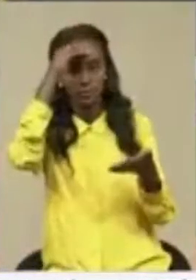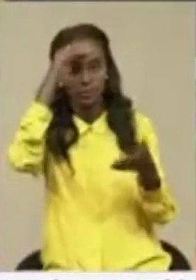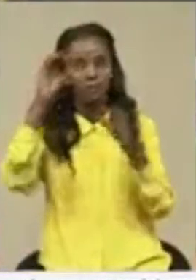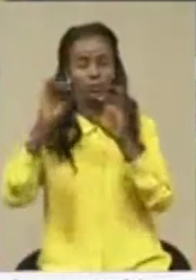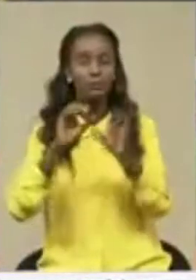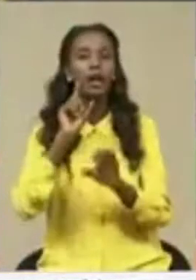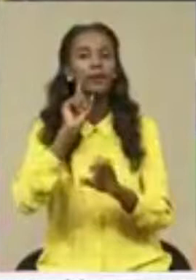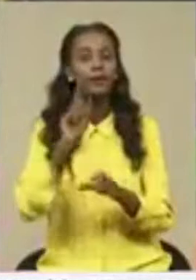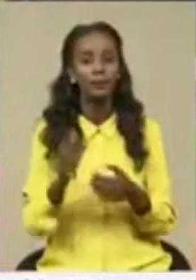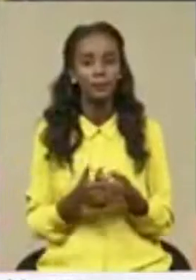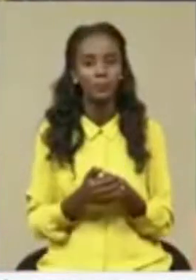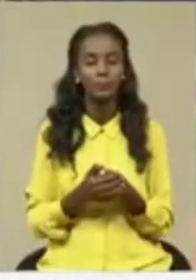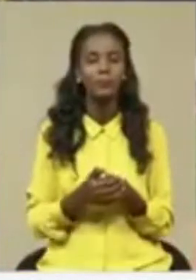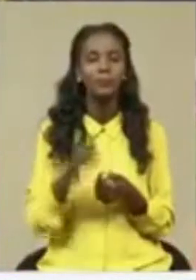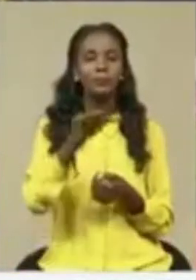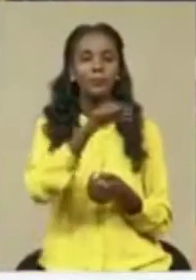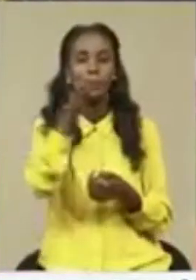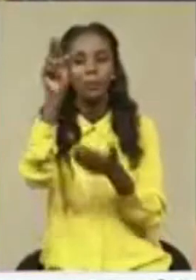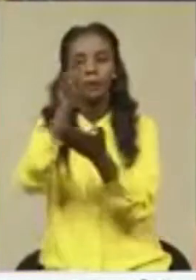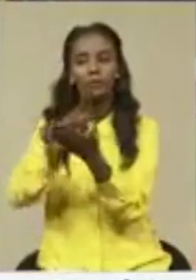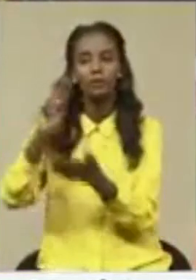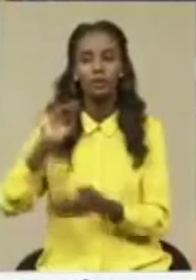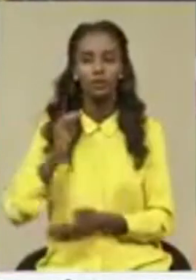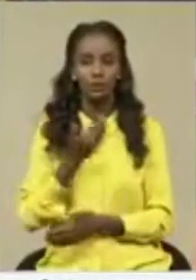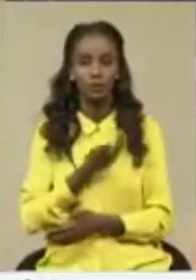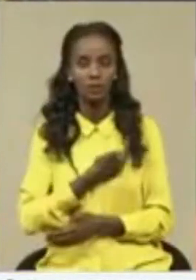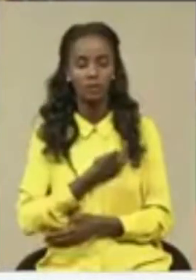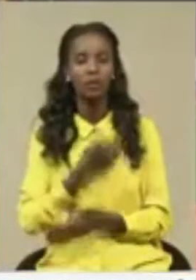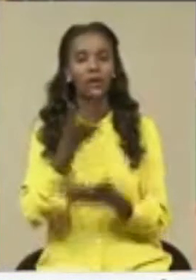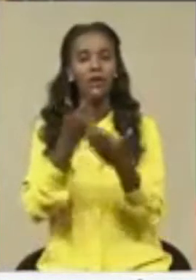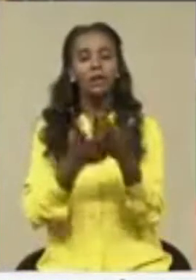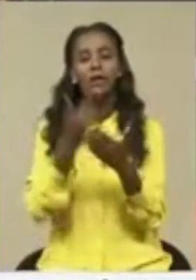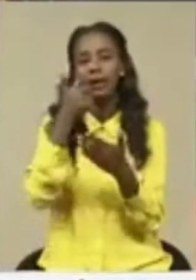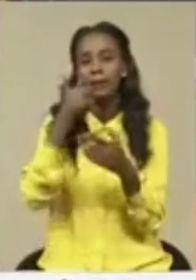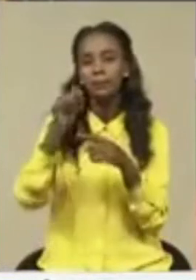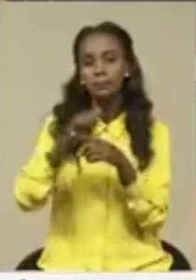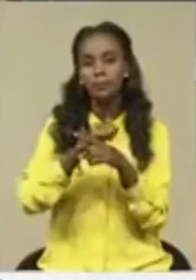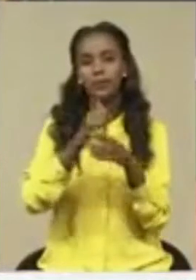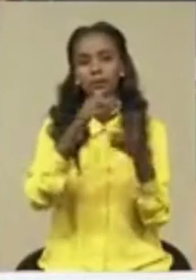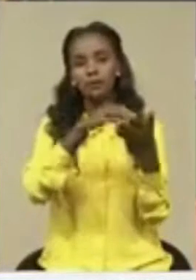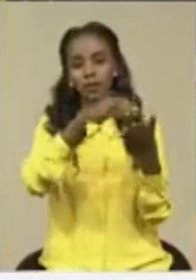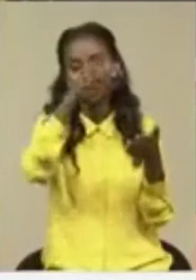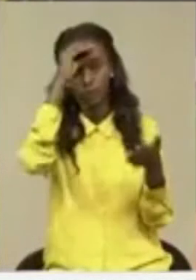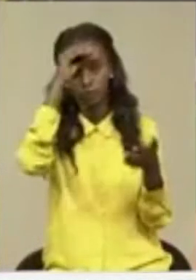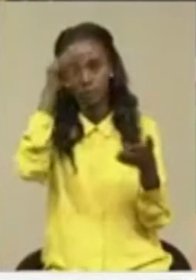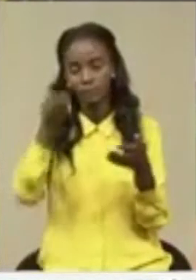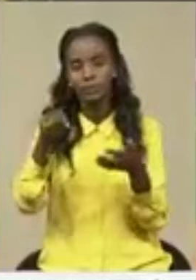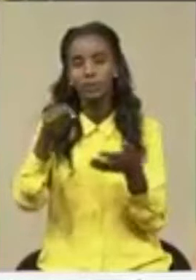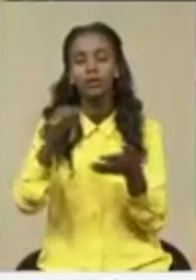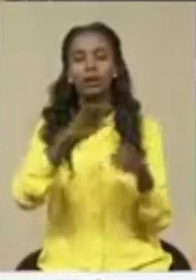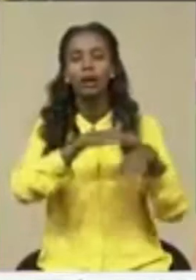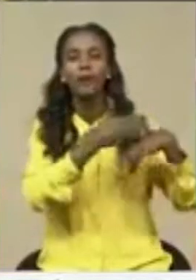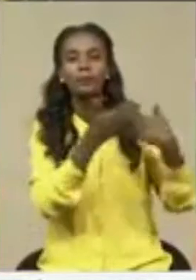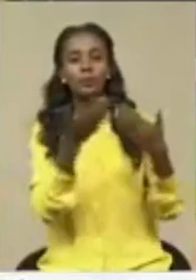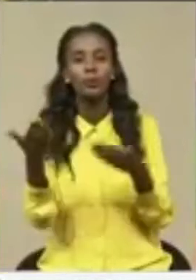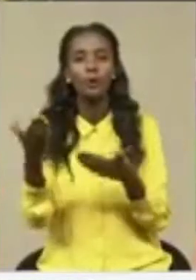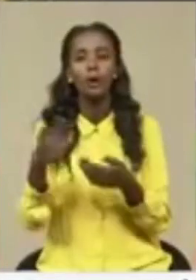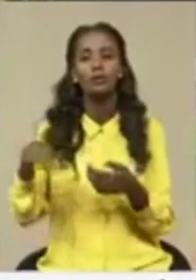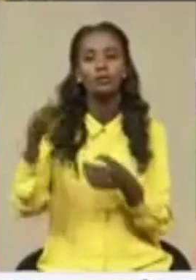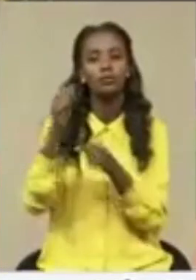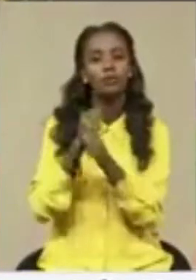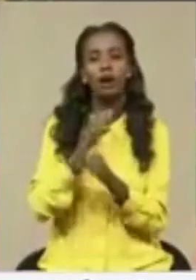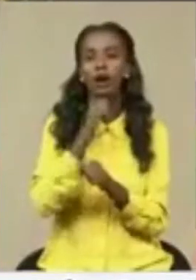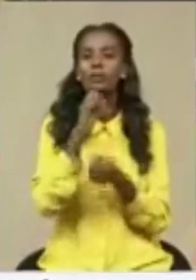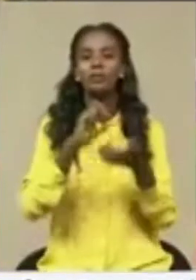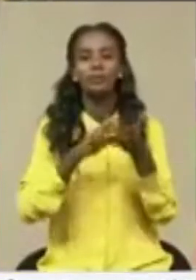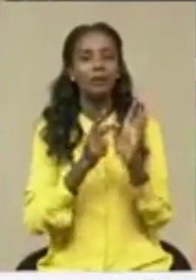ነው። ሌሎች ዩኒቨርሲቲዎቻችንም ይህንን ልምድ እንዲቀስሙ እዚህ ተጋብዘዋል። እነሱ እየሰሩ አይደለም